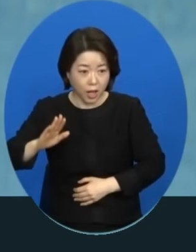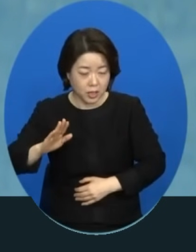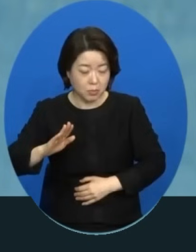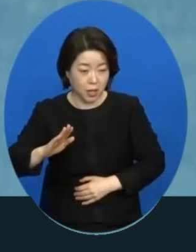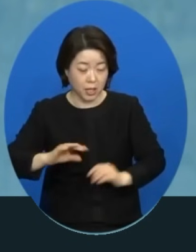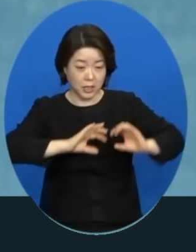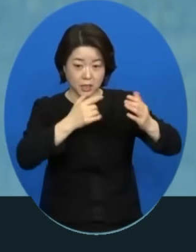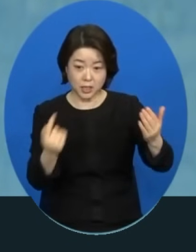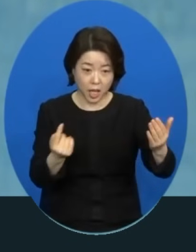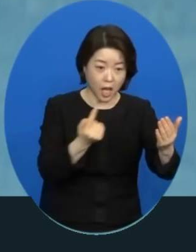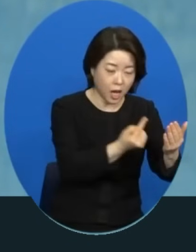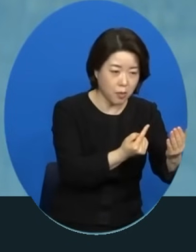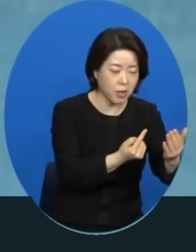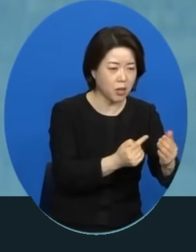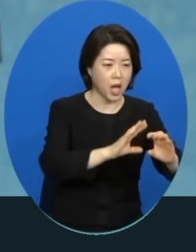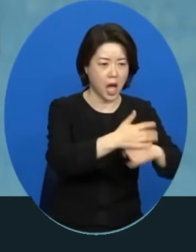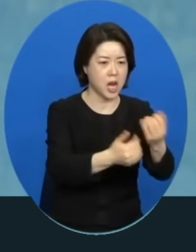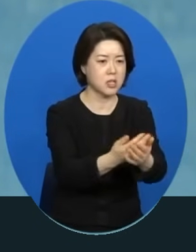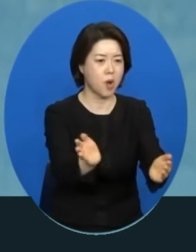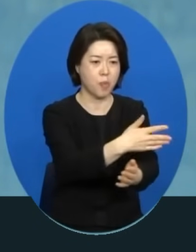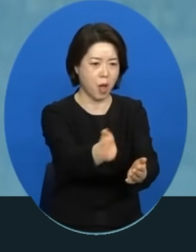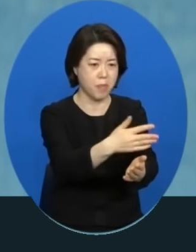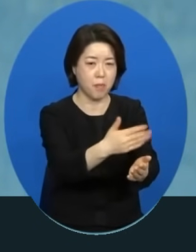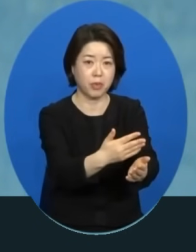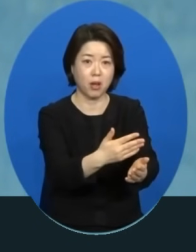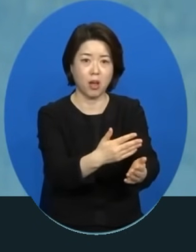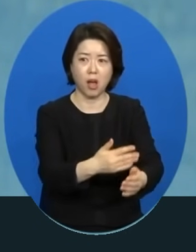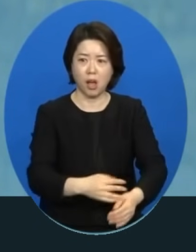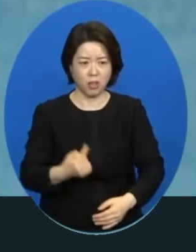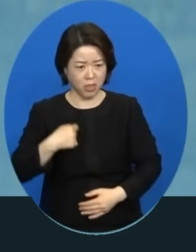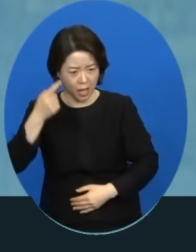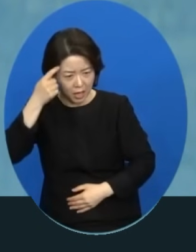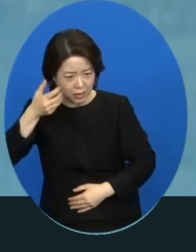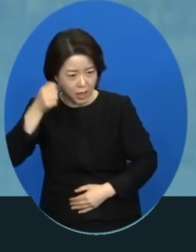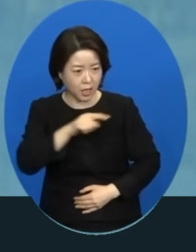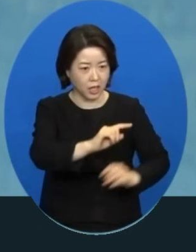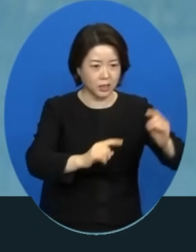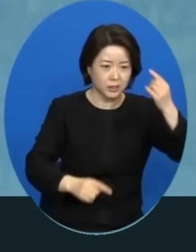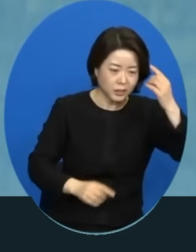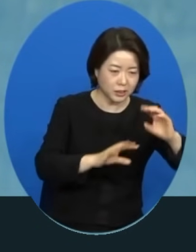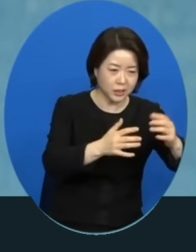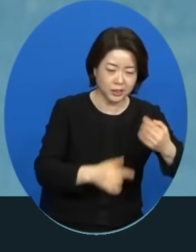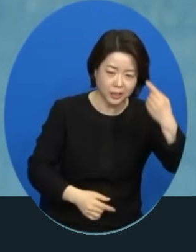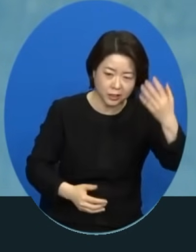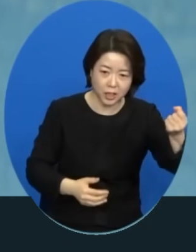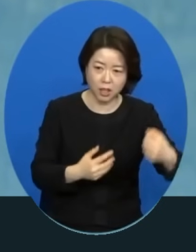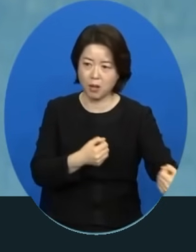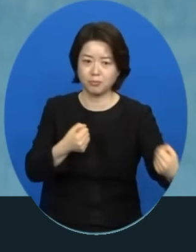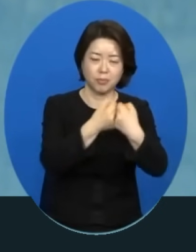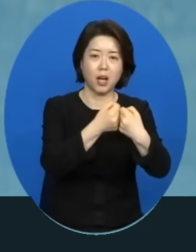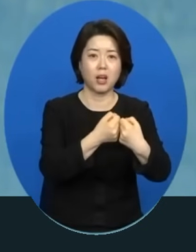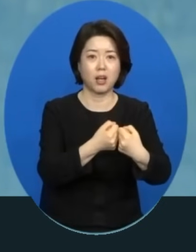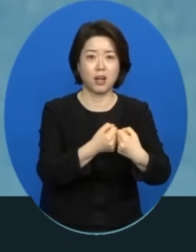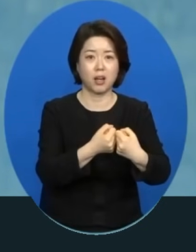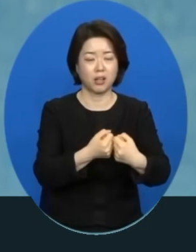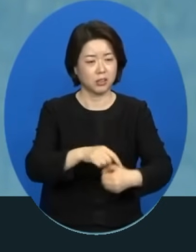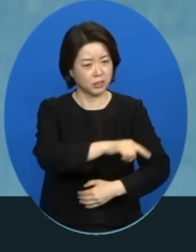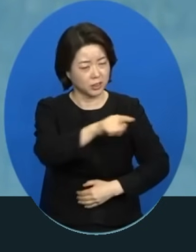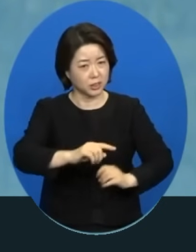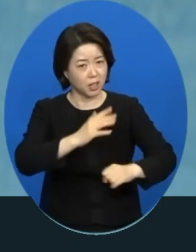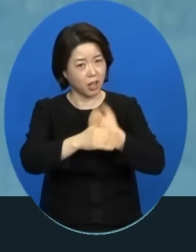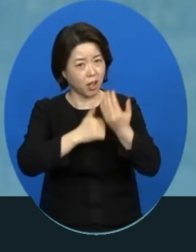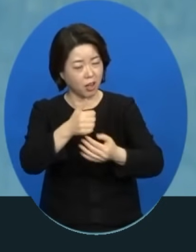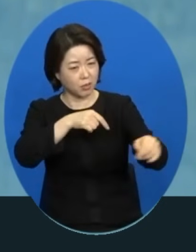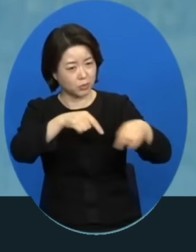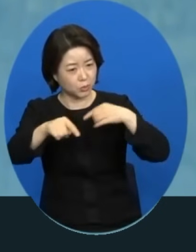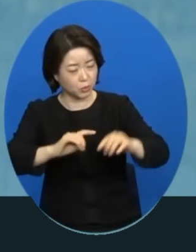들으니까 충돌이 일어나는 거예요. 이야기와 이야기의 충돌이 일어나요. 정말 이 세상은 하나님의 세상이냐? 정말 하나님이